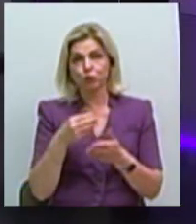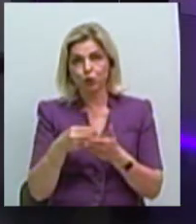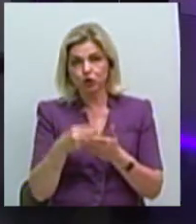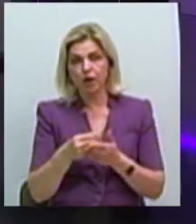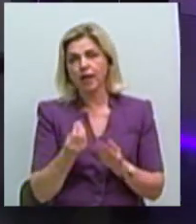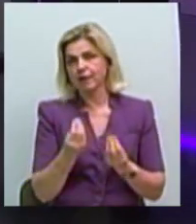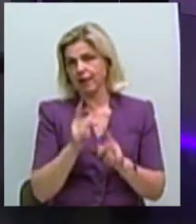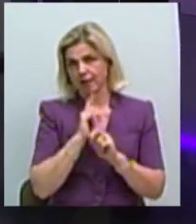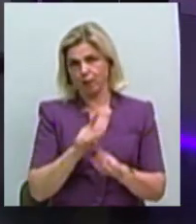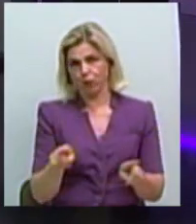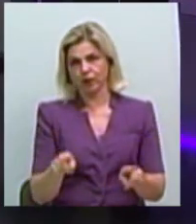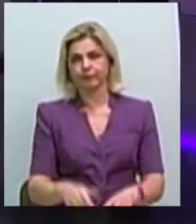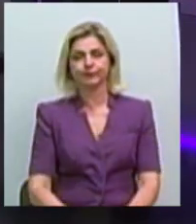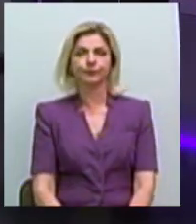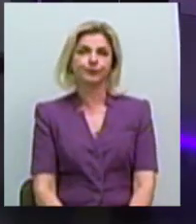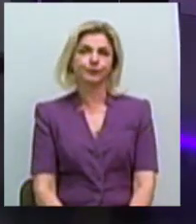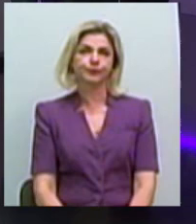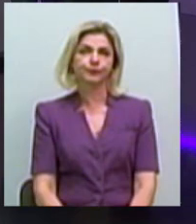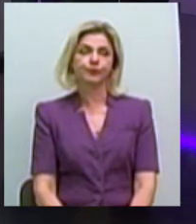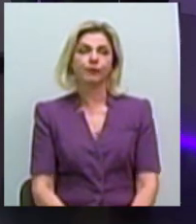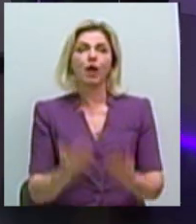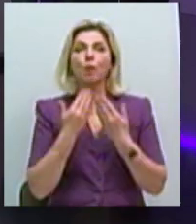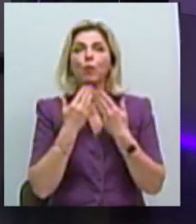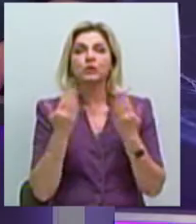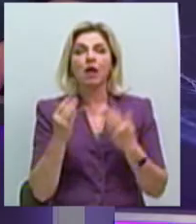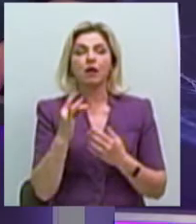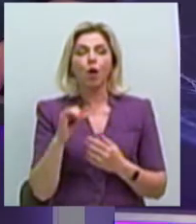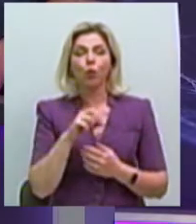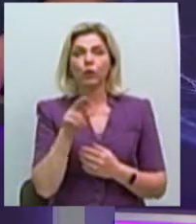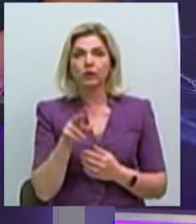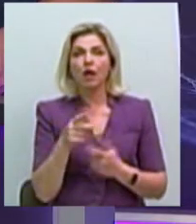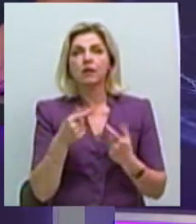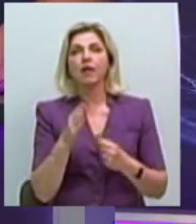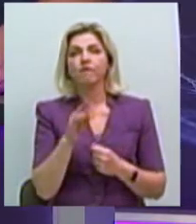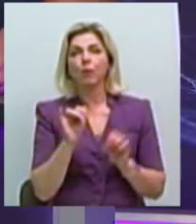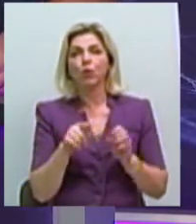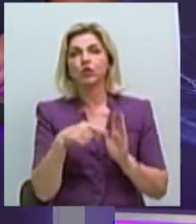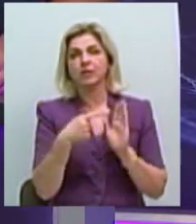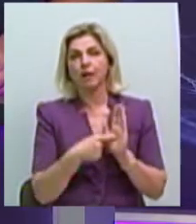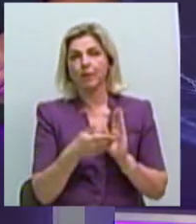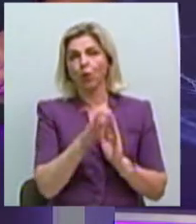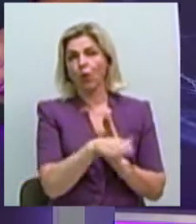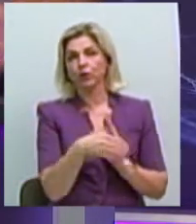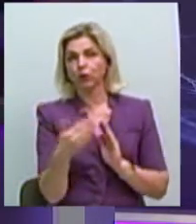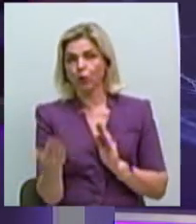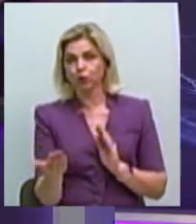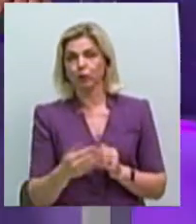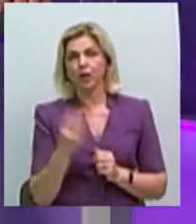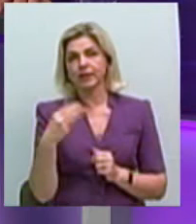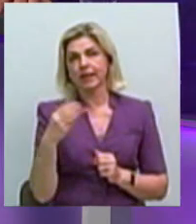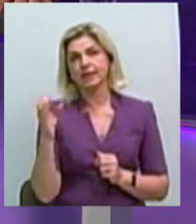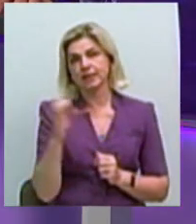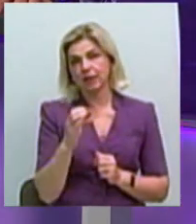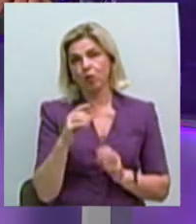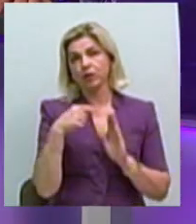Дякую, клалися. І останній раунд, в якому ви можете поставити запитання один одному. 30 секунд на те,